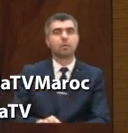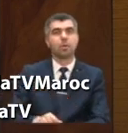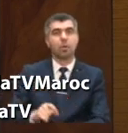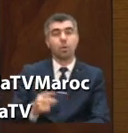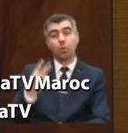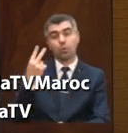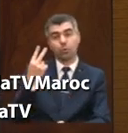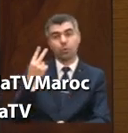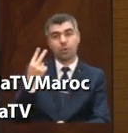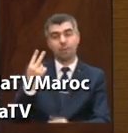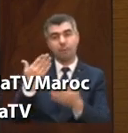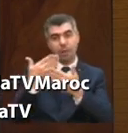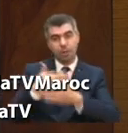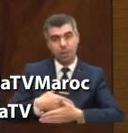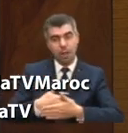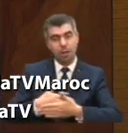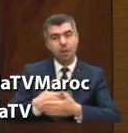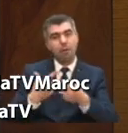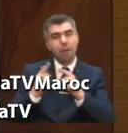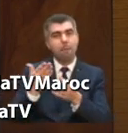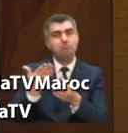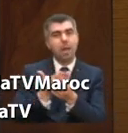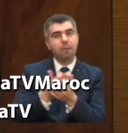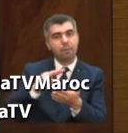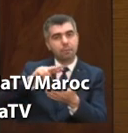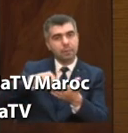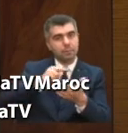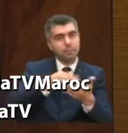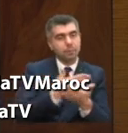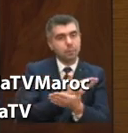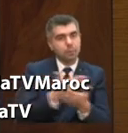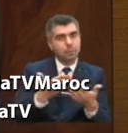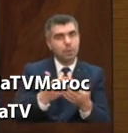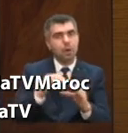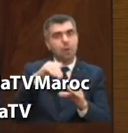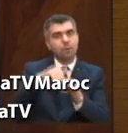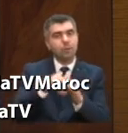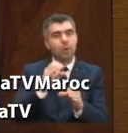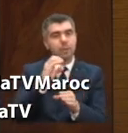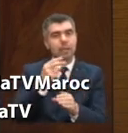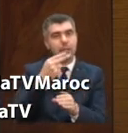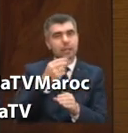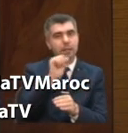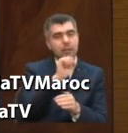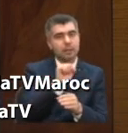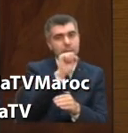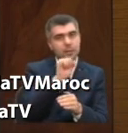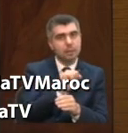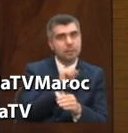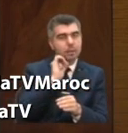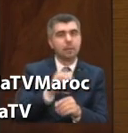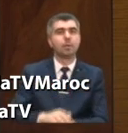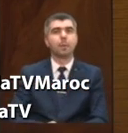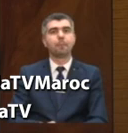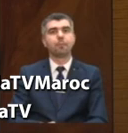جوج ديال العشية، تجتمعوا تيبتوا في واحد العدد ديال الملفات اللي كتحل عليهم من الصندوق الوطني للضمان الاجتماعي الذي يشكل كتابة هذه